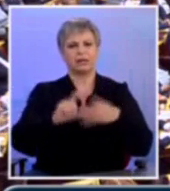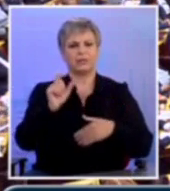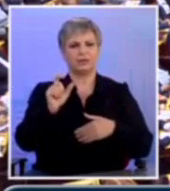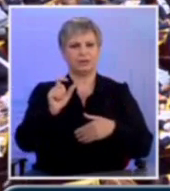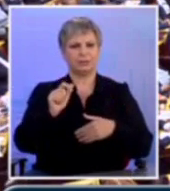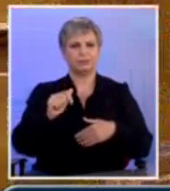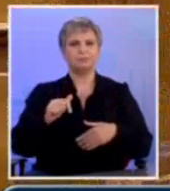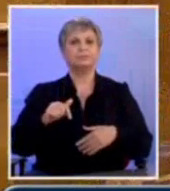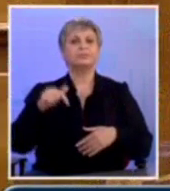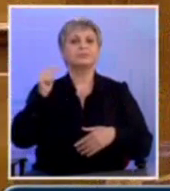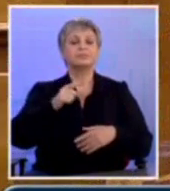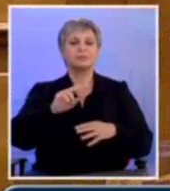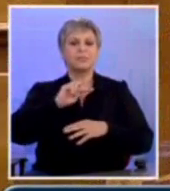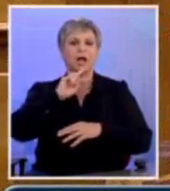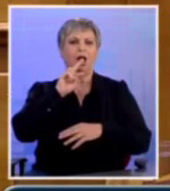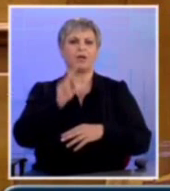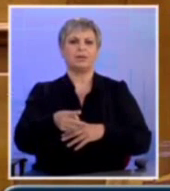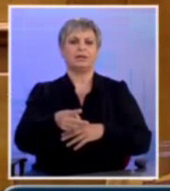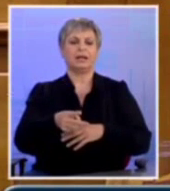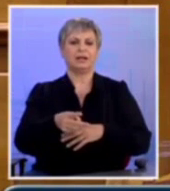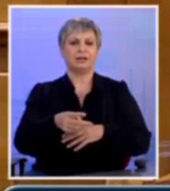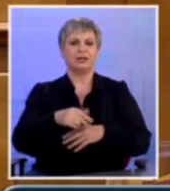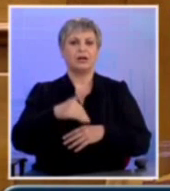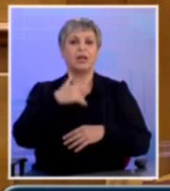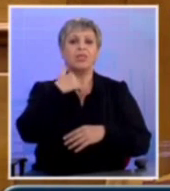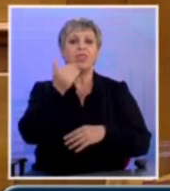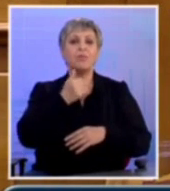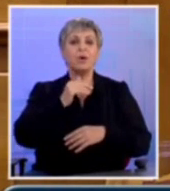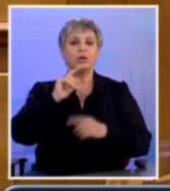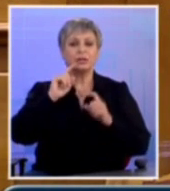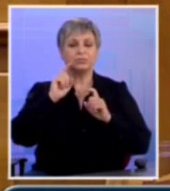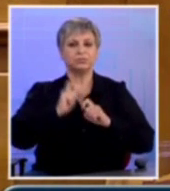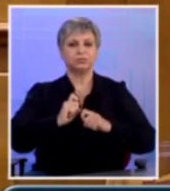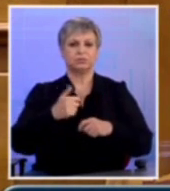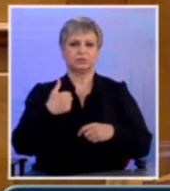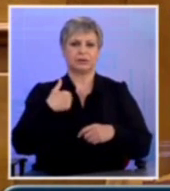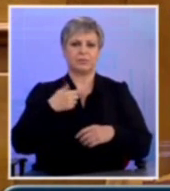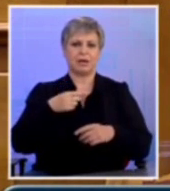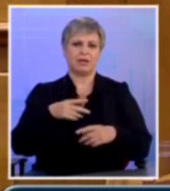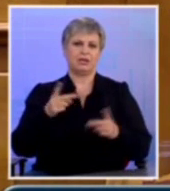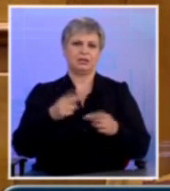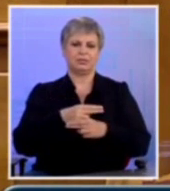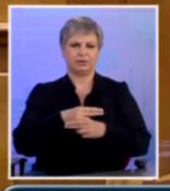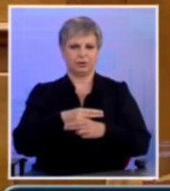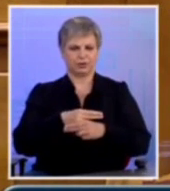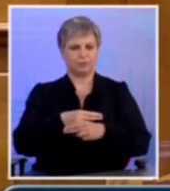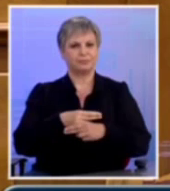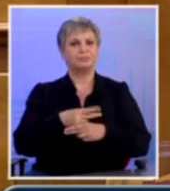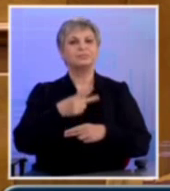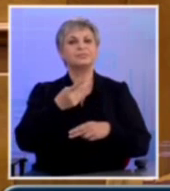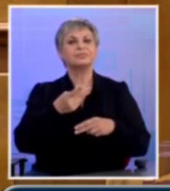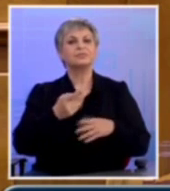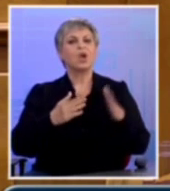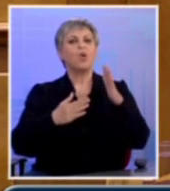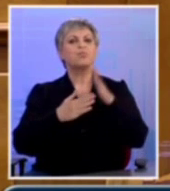να επιβάλλετε. Παρακαλώ πολύ. Κυρίες. Κύριε φίλη, αποφύγατε, κύριε